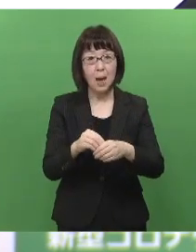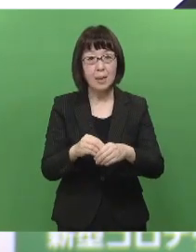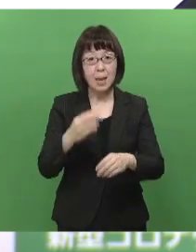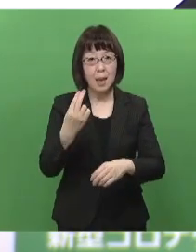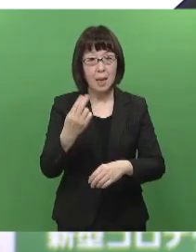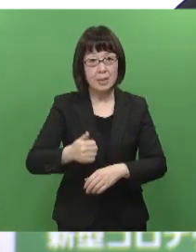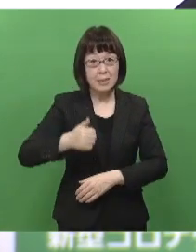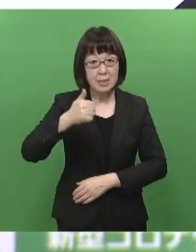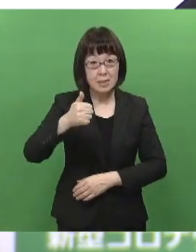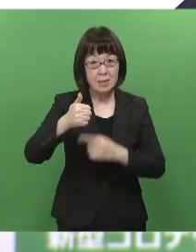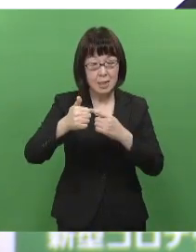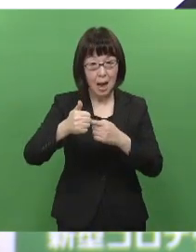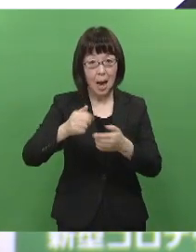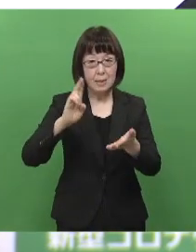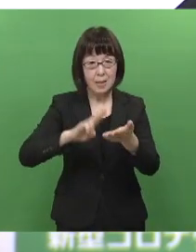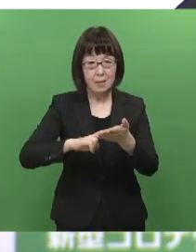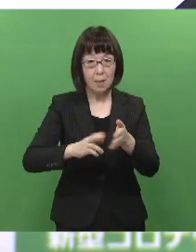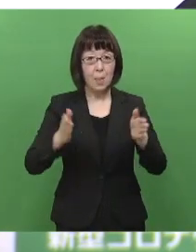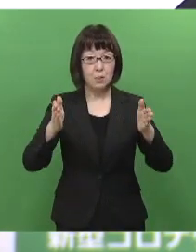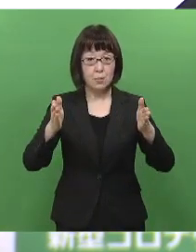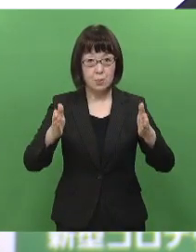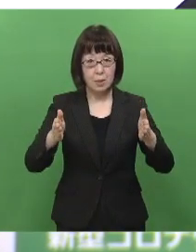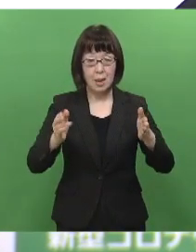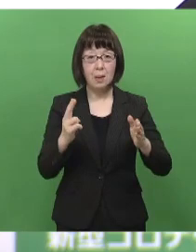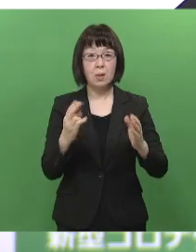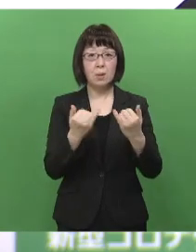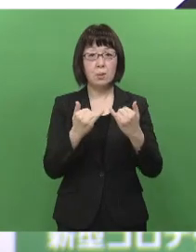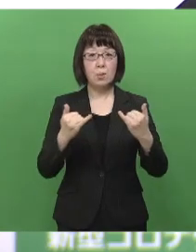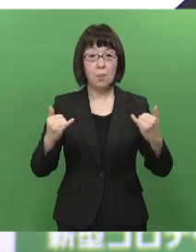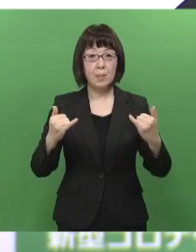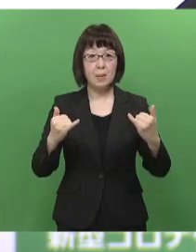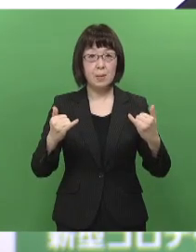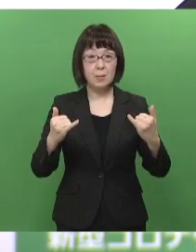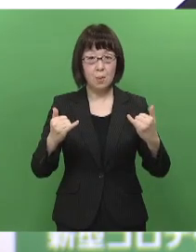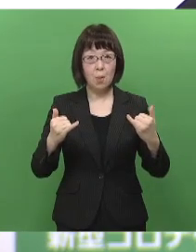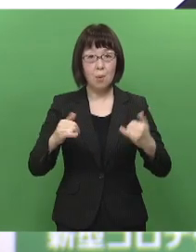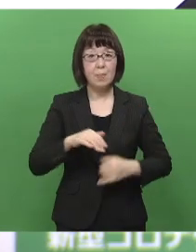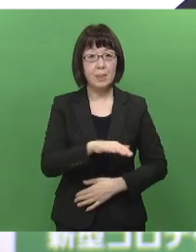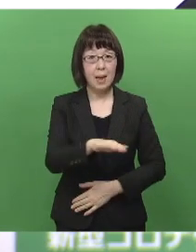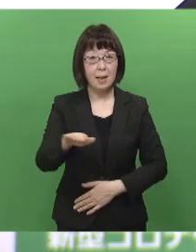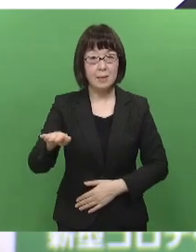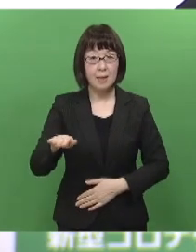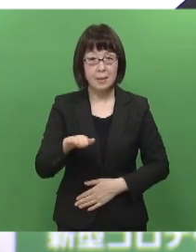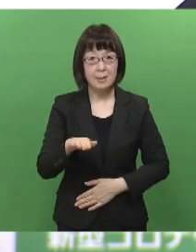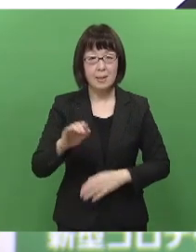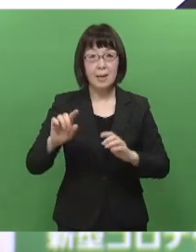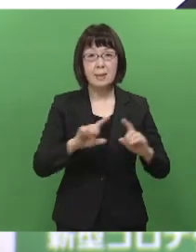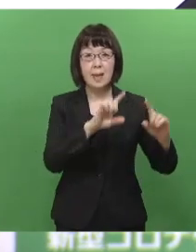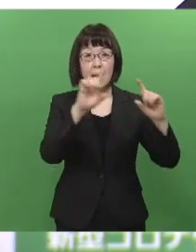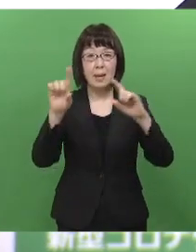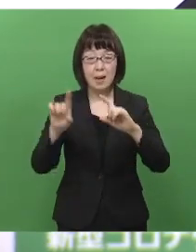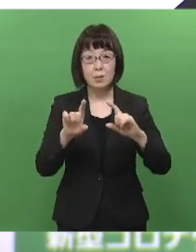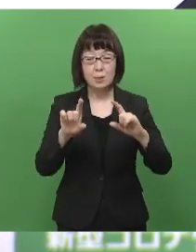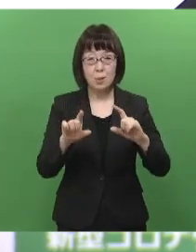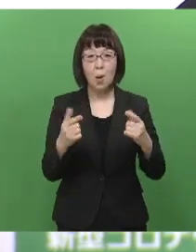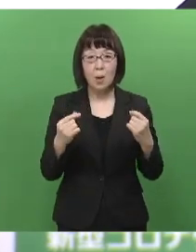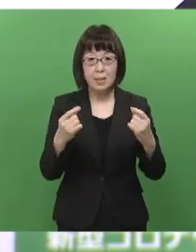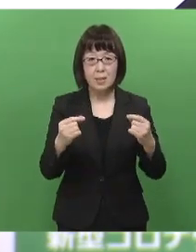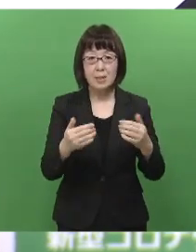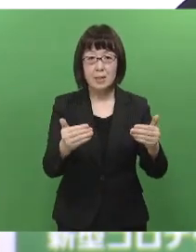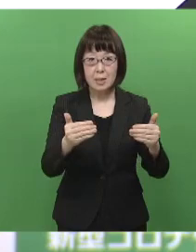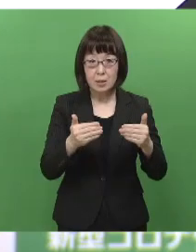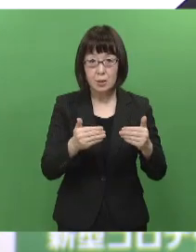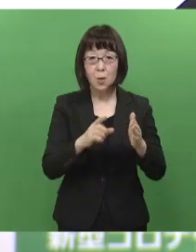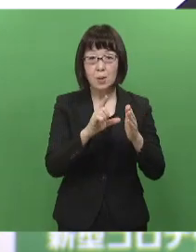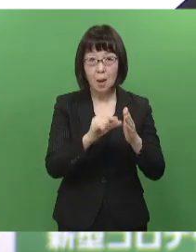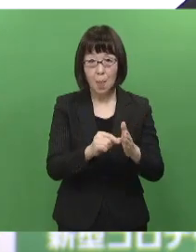区域において、都民の、皆さんにの生活の維持に必要な場合を除き、